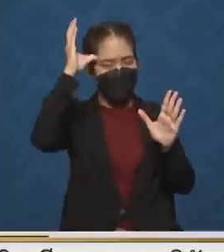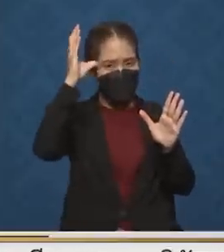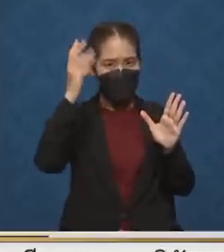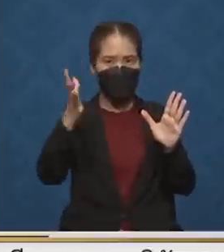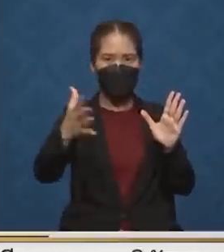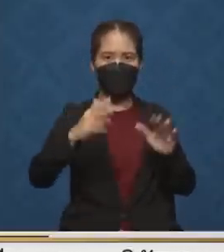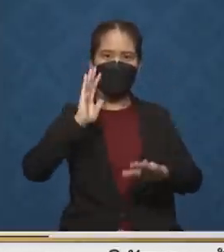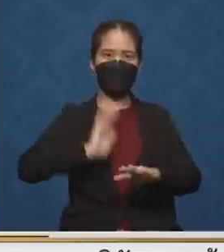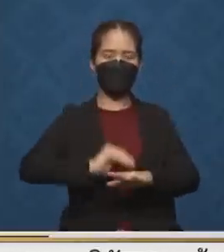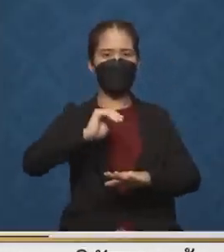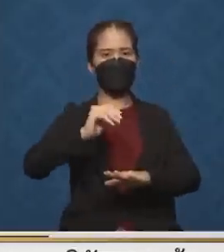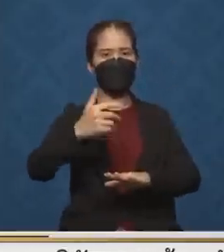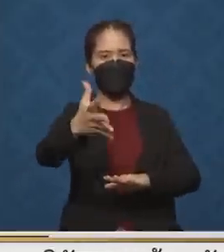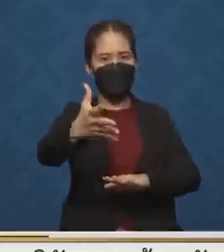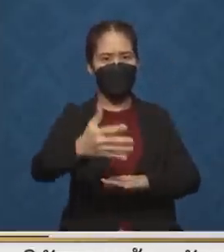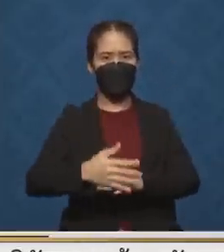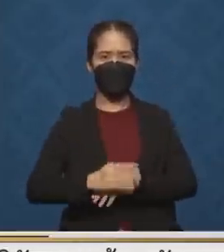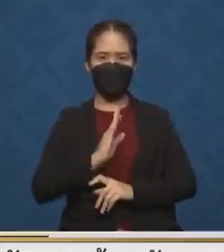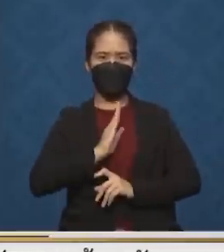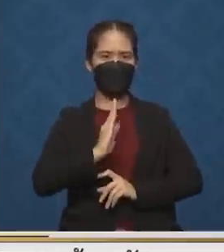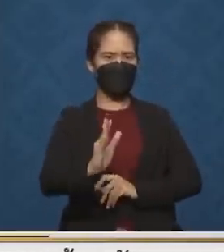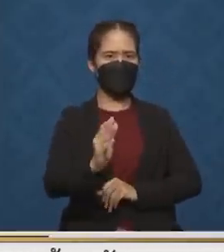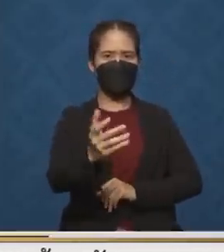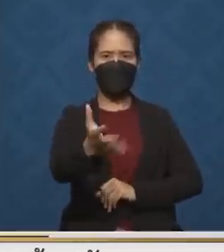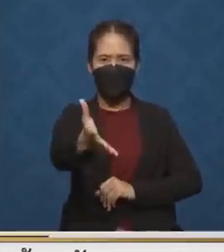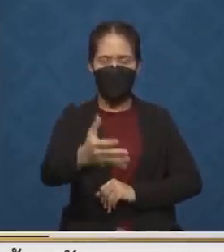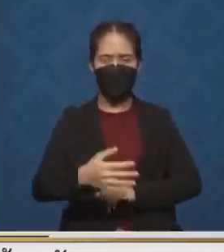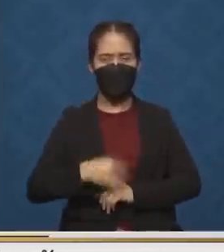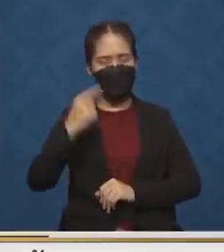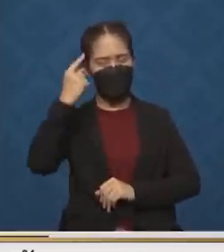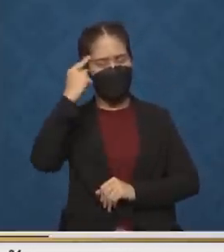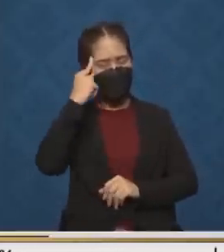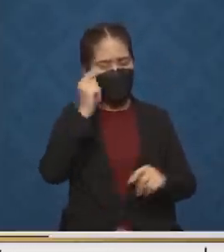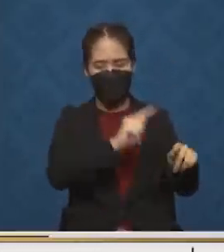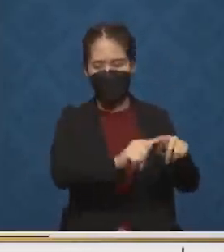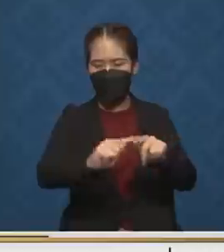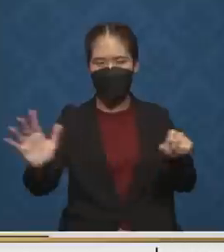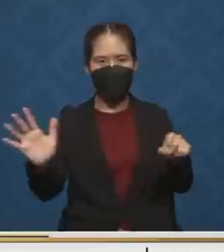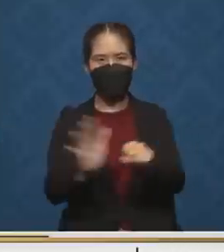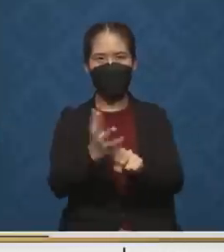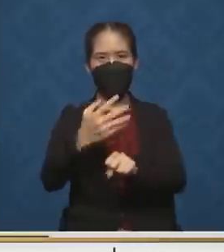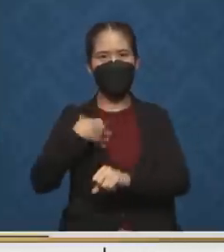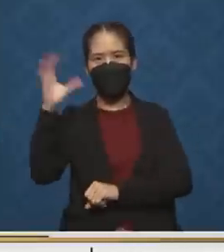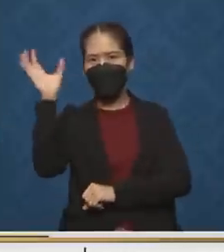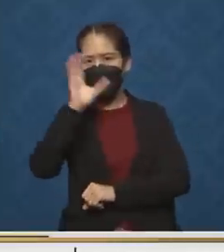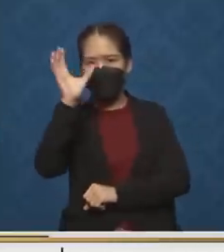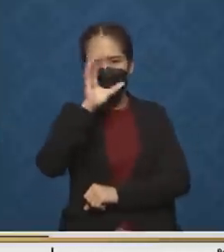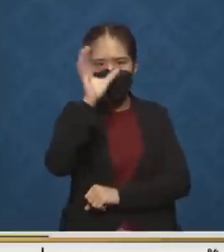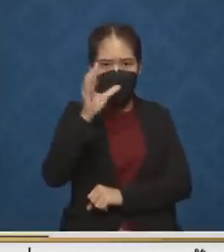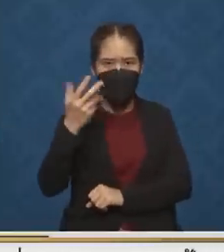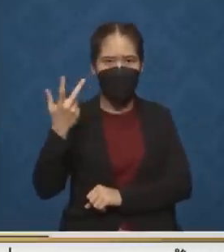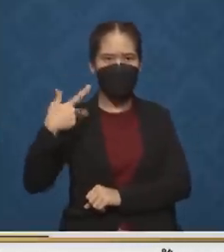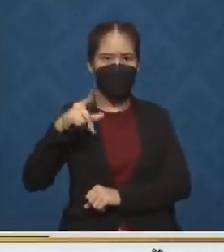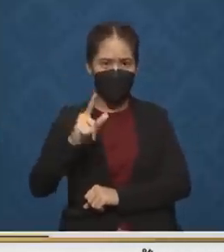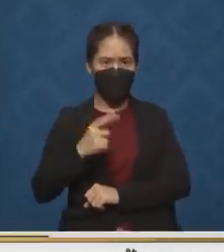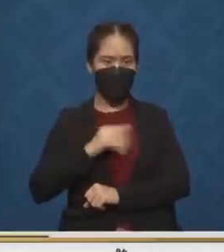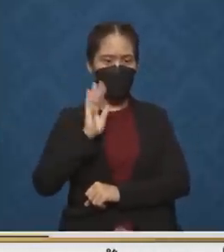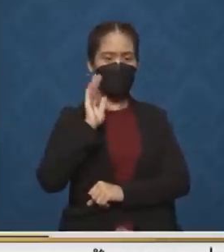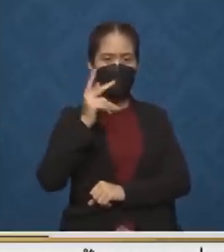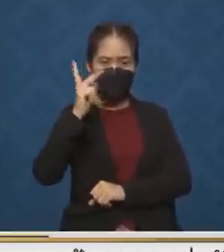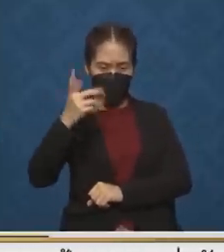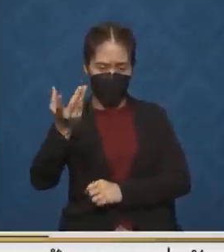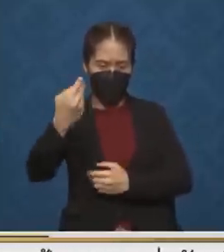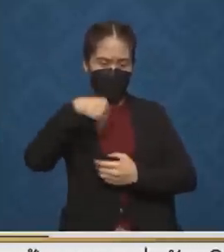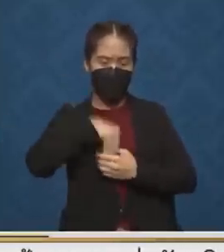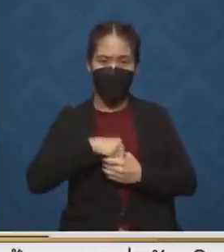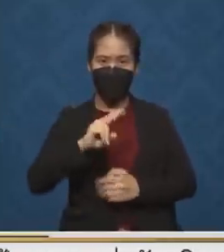ความสามารถ ไร้ความสื่อสัสจริไม่รอบครอบปมติระวังสวงหาผลประโยชน์บนความเดอดร้อนของพน้ประช